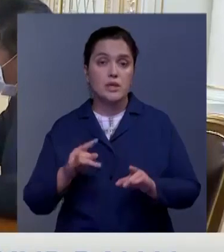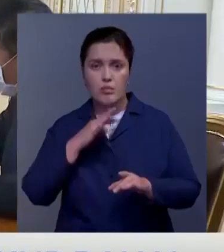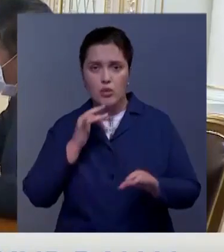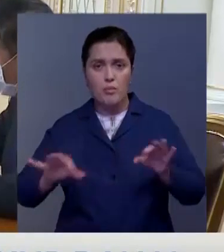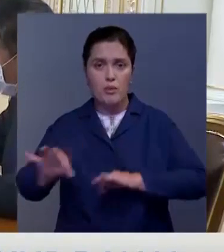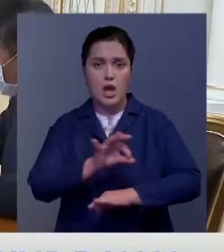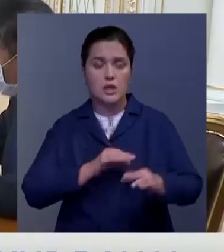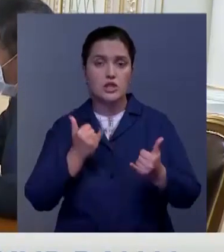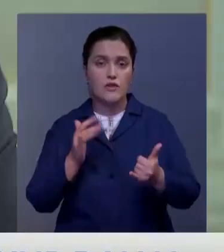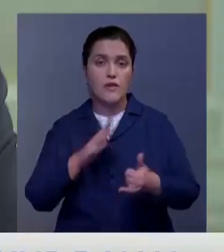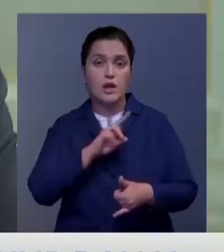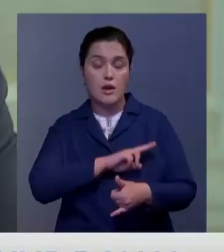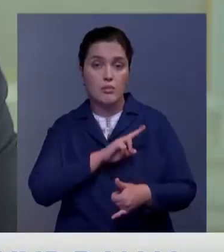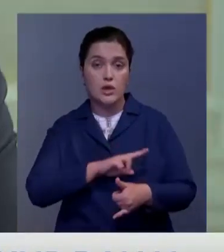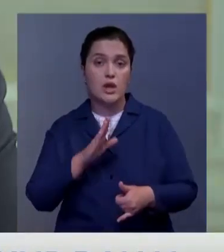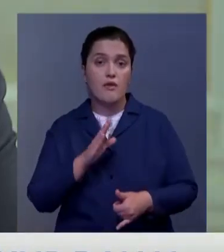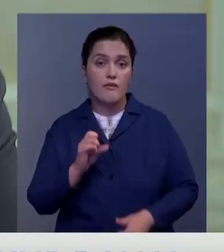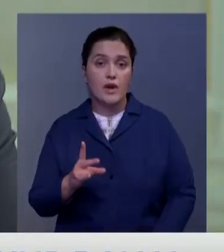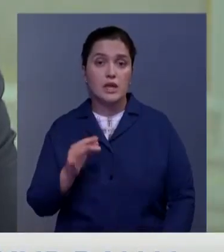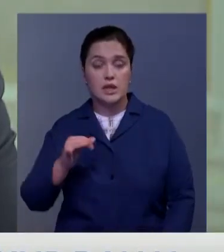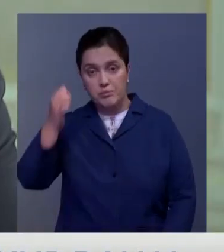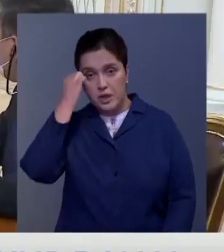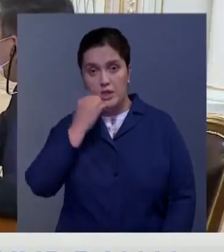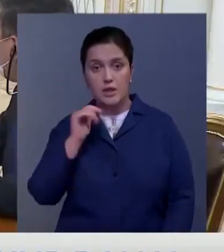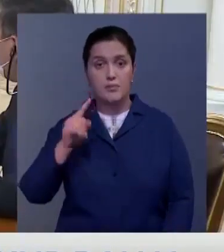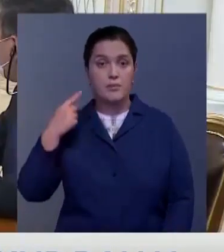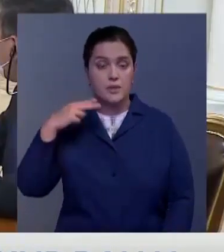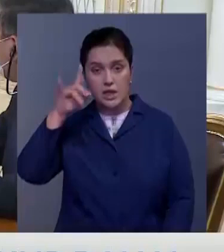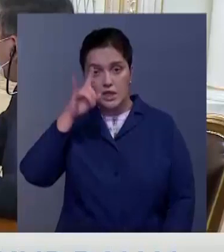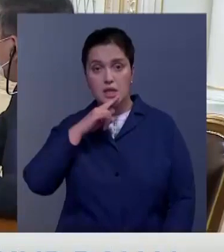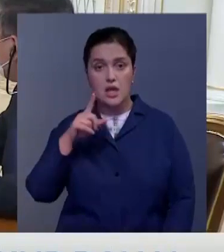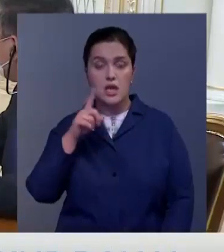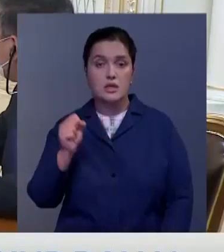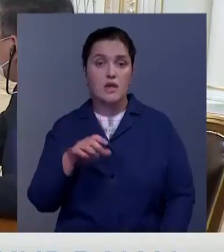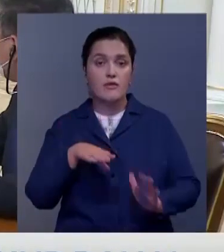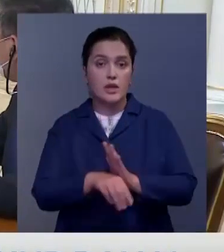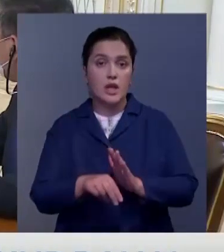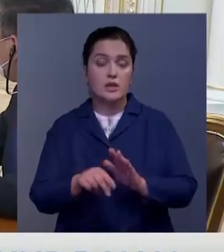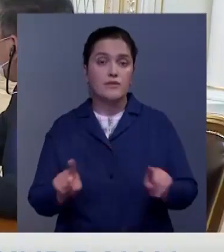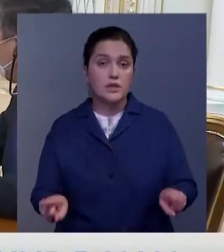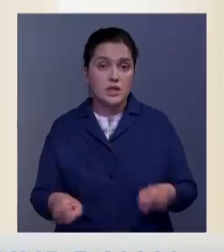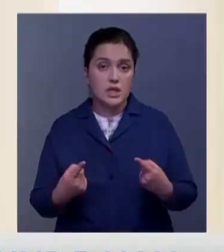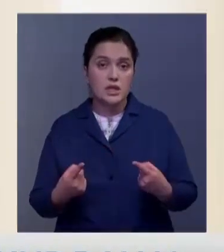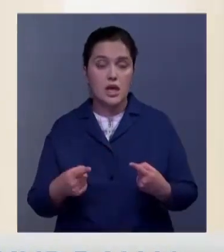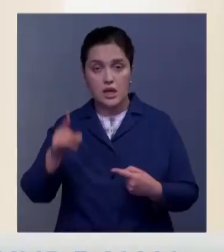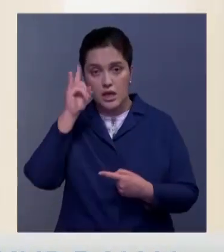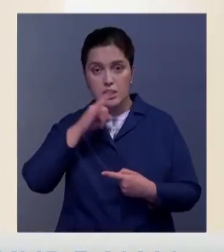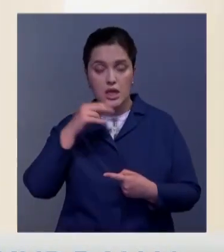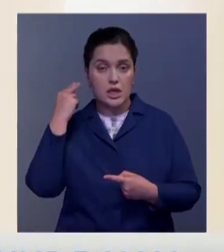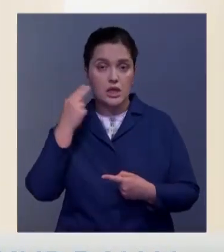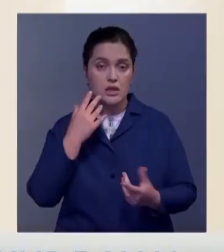много проектов сейчас находится в работе. В свою очередь Ван И поблагодарил первого президента Казахстана за весомый вклад в развитие